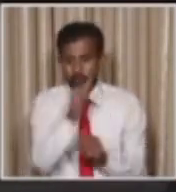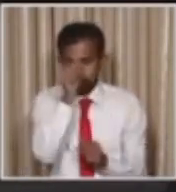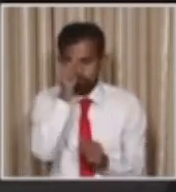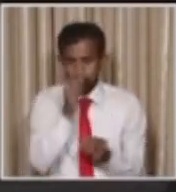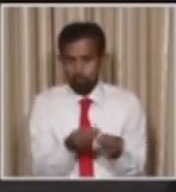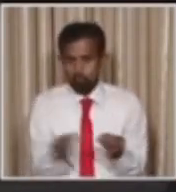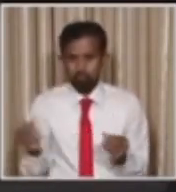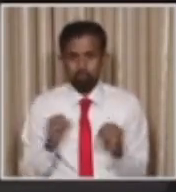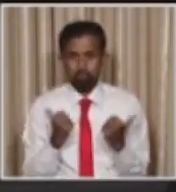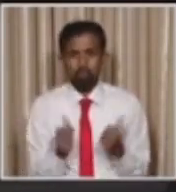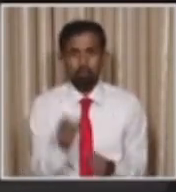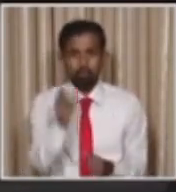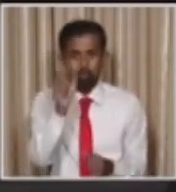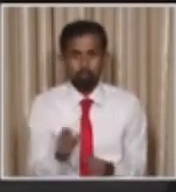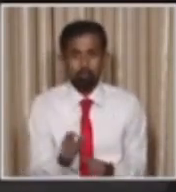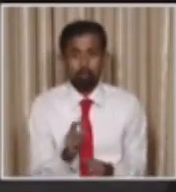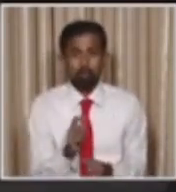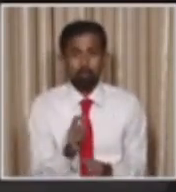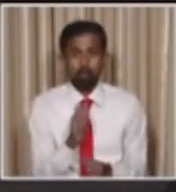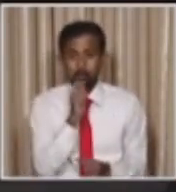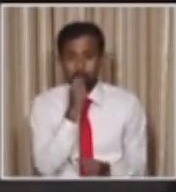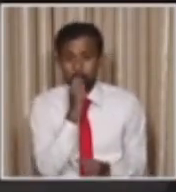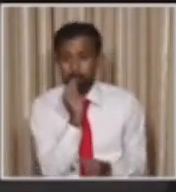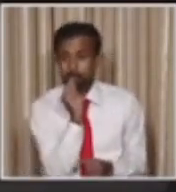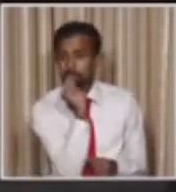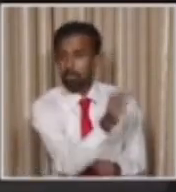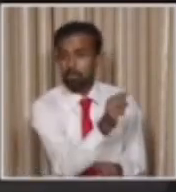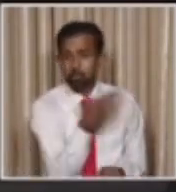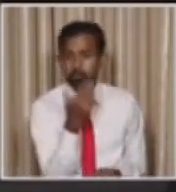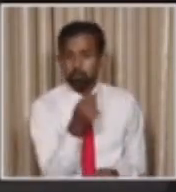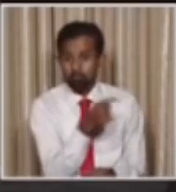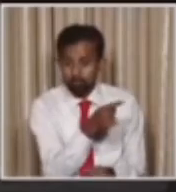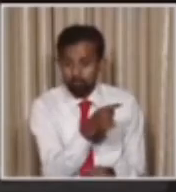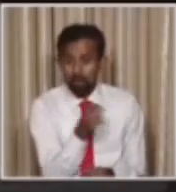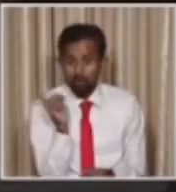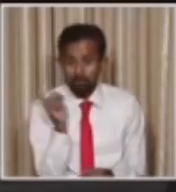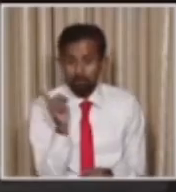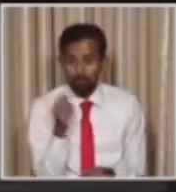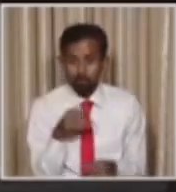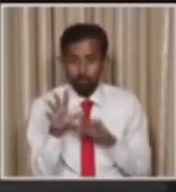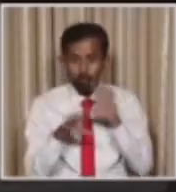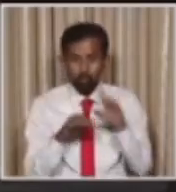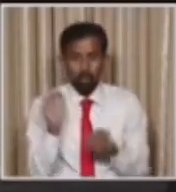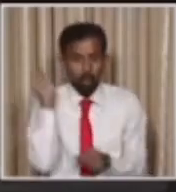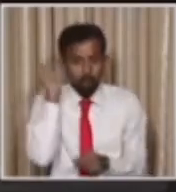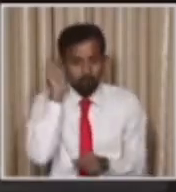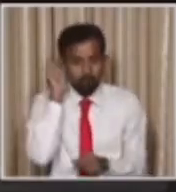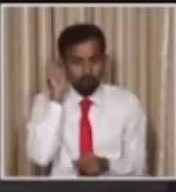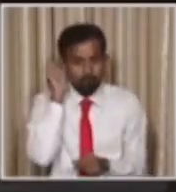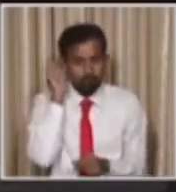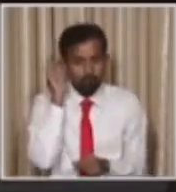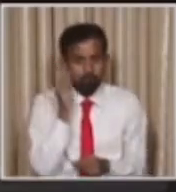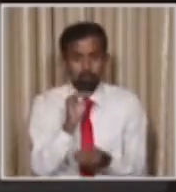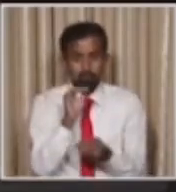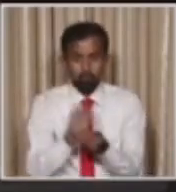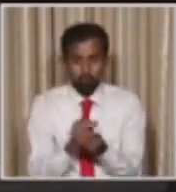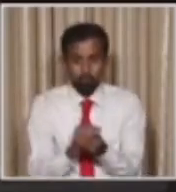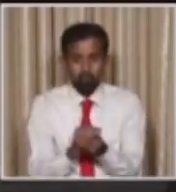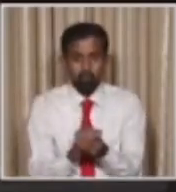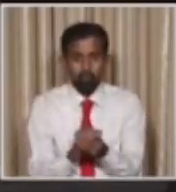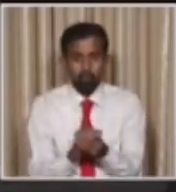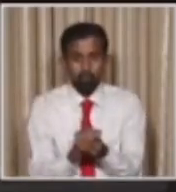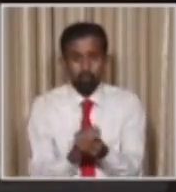කෙනෙක් හැටියට ඔබතුමාට රහසේරි පණිවිඩයක් යවන්න තිබුණා. මෙන්න මේ වගේ සිද්ධියක් වෙනවා කියලා අපිට තොරතුරු ලැබිලා තියෙනවා. මේක ආරක්ෂා කරගන්න